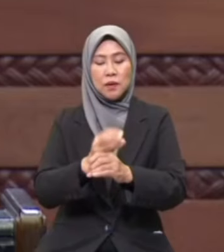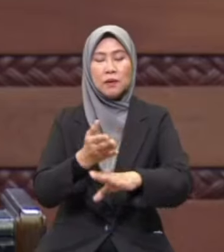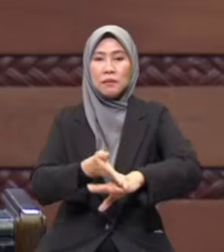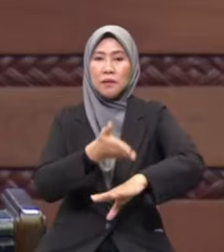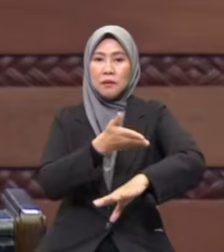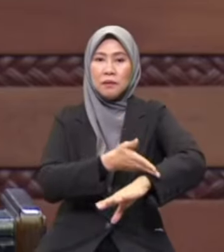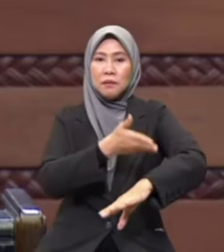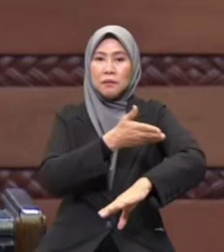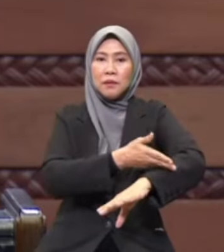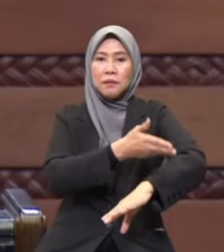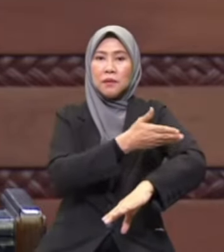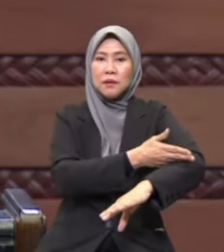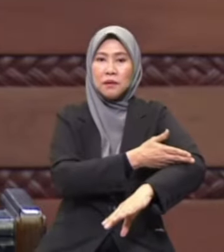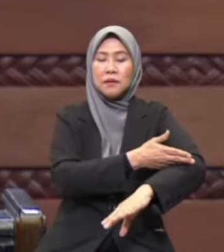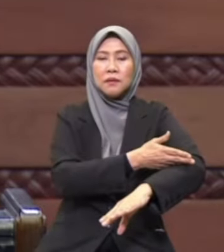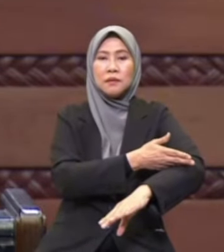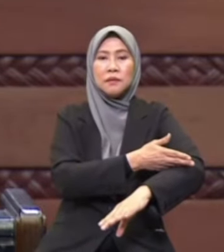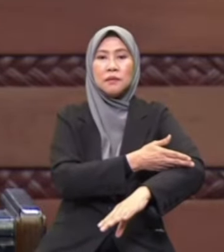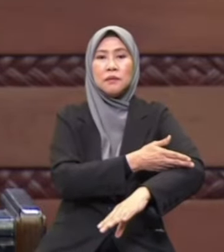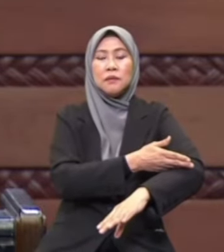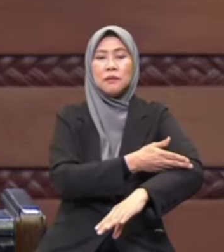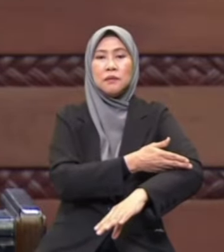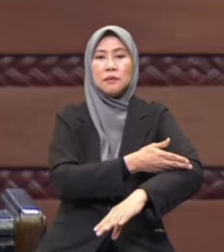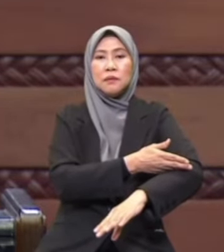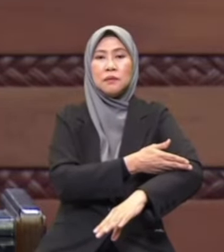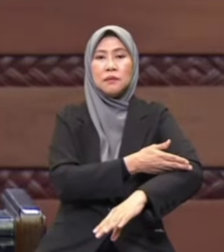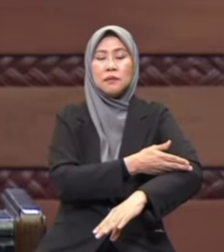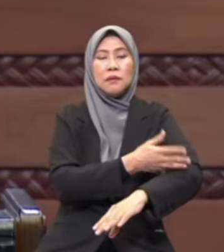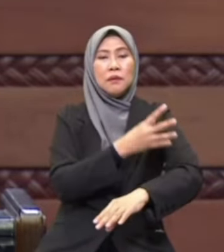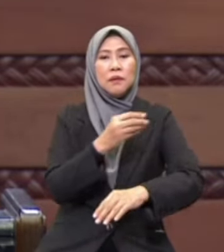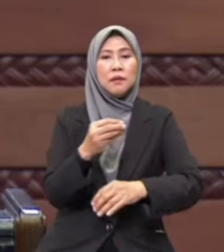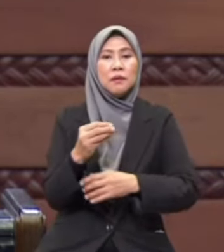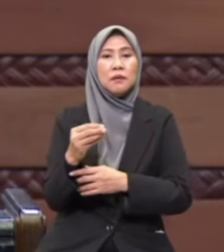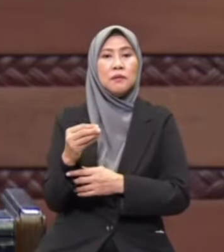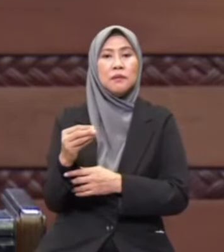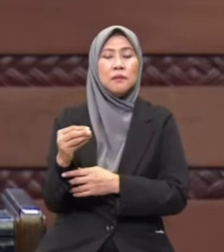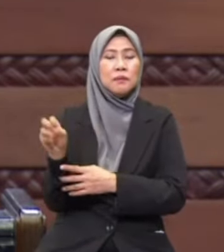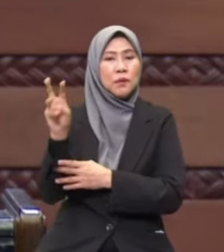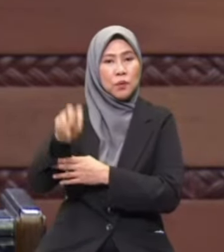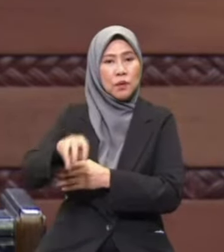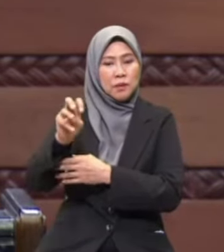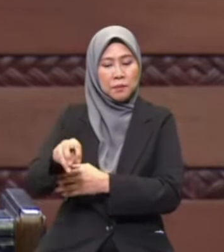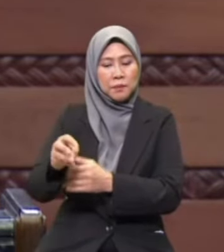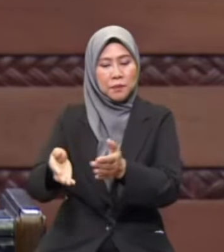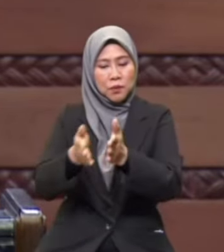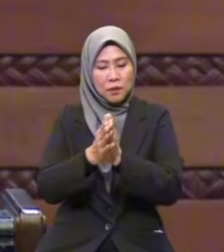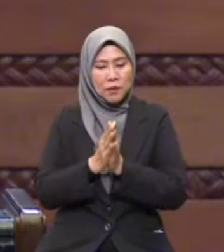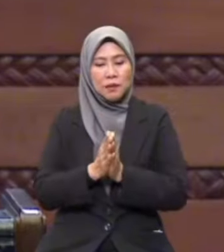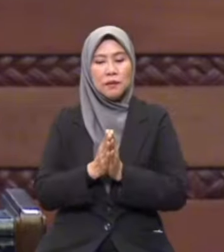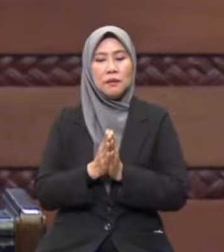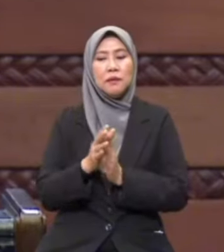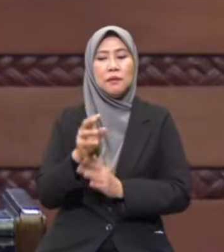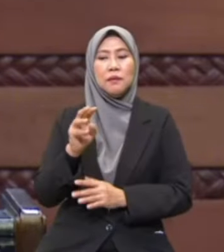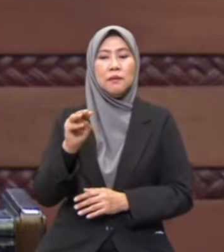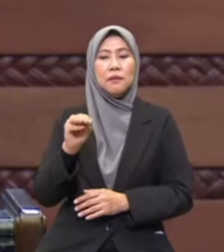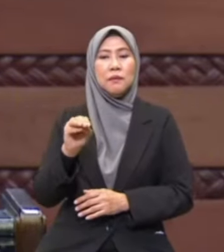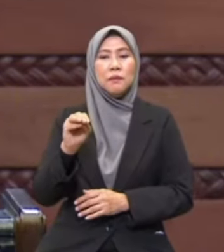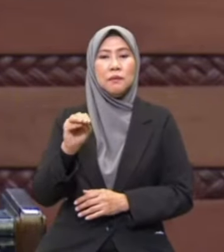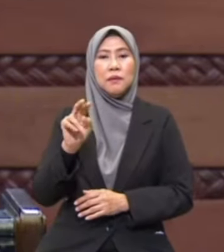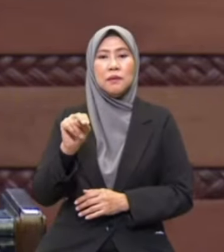program m di samping mewajibkan pemohunan program m2h